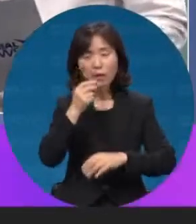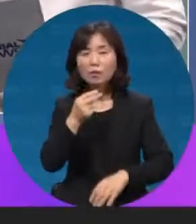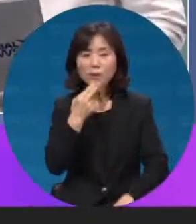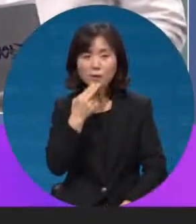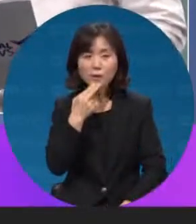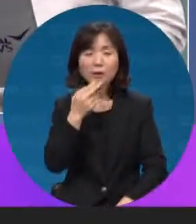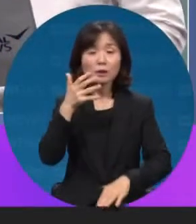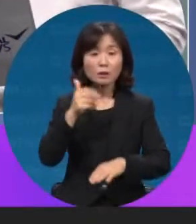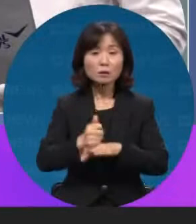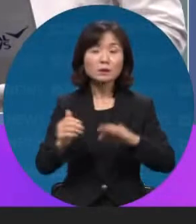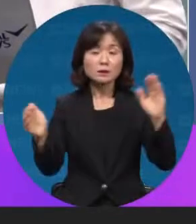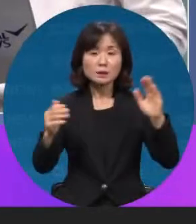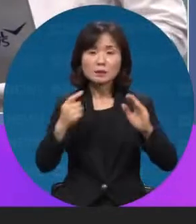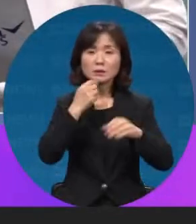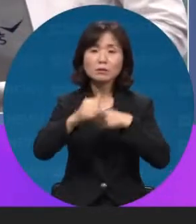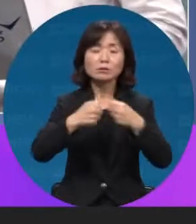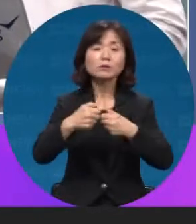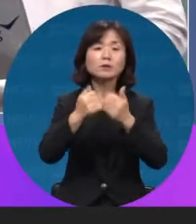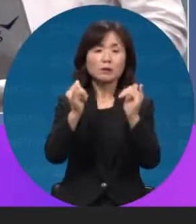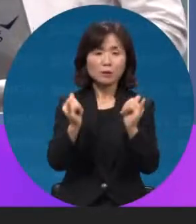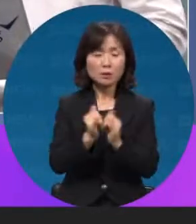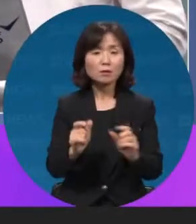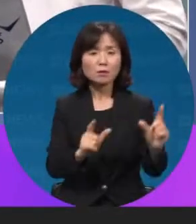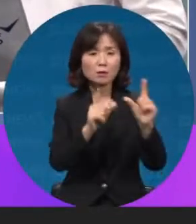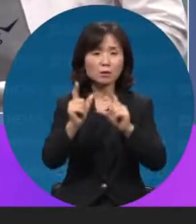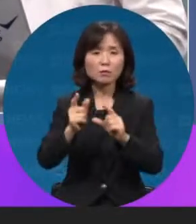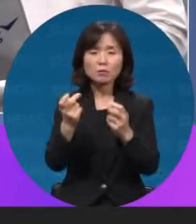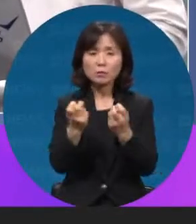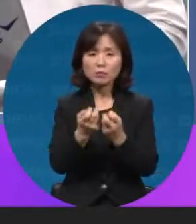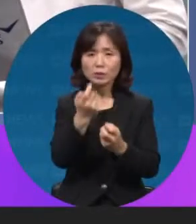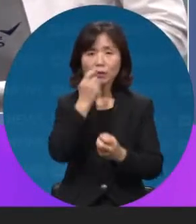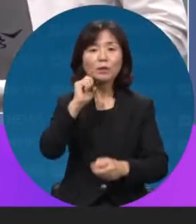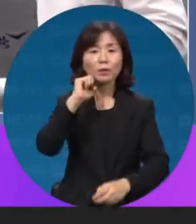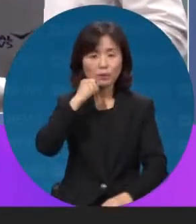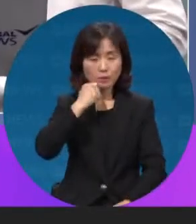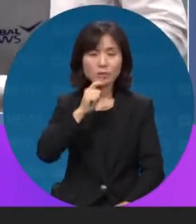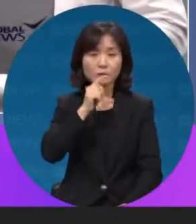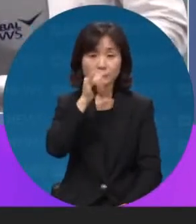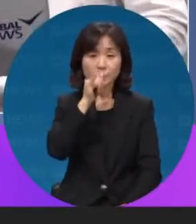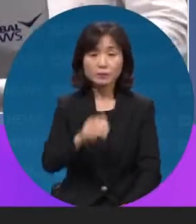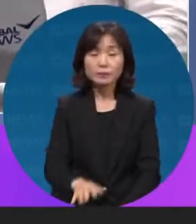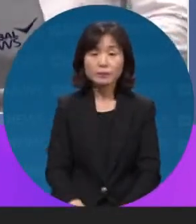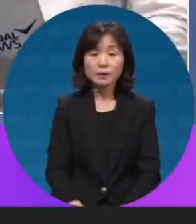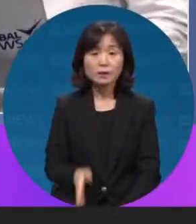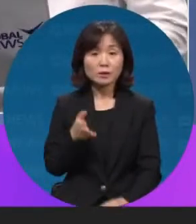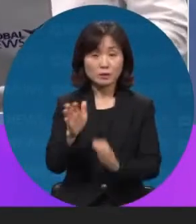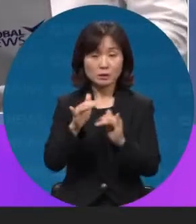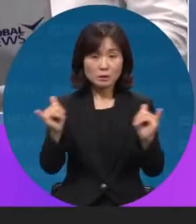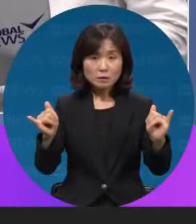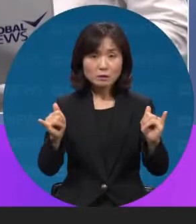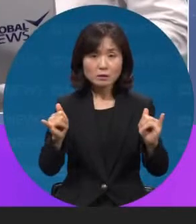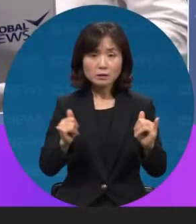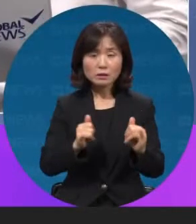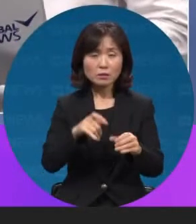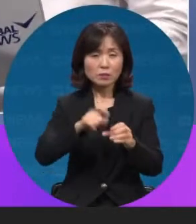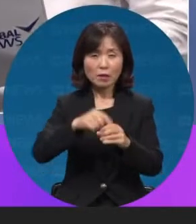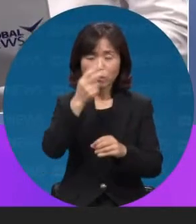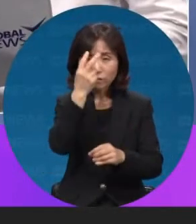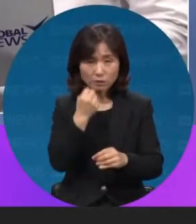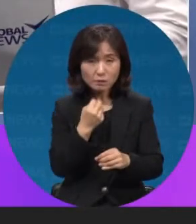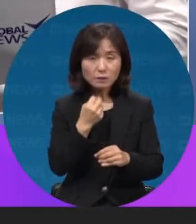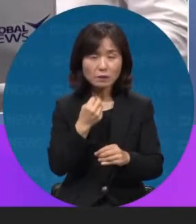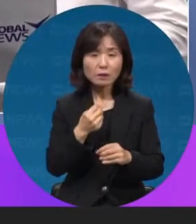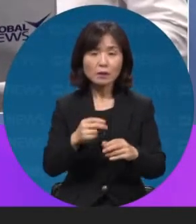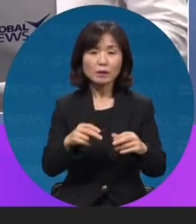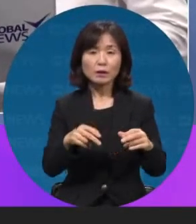결국 학생들이 민주주의 사회를 살아가는 목도 배우기 어렵다 목소리가 나옵니다 전문가들은 맹목적으로 백신과 인